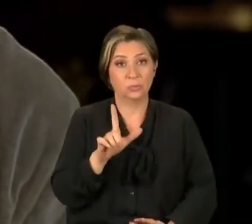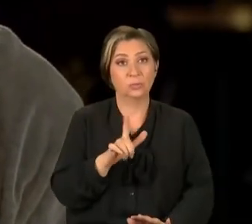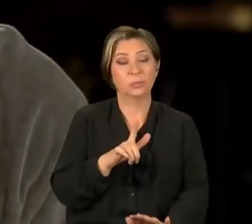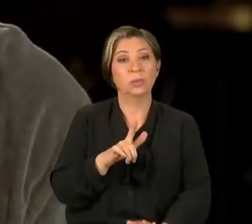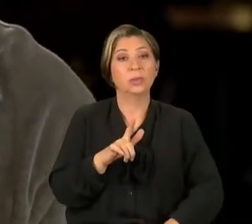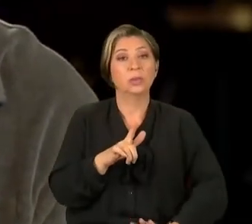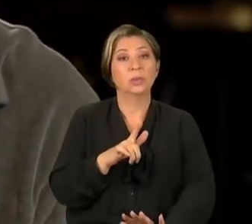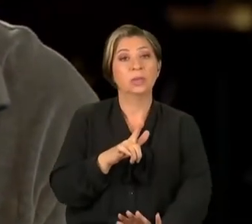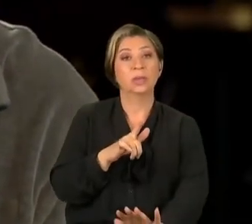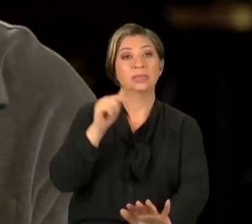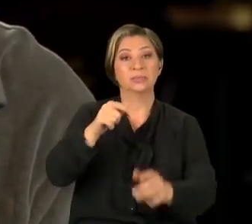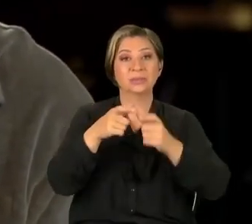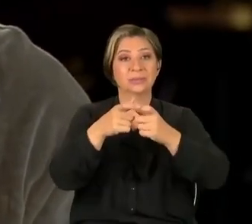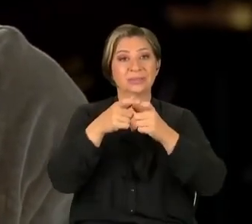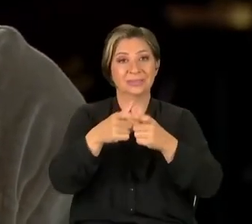taşımaya geçelim